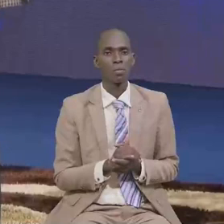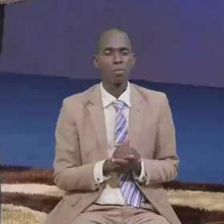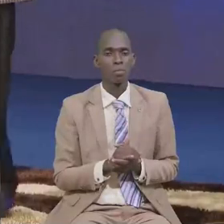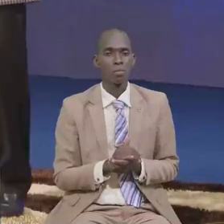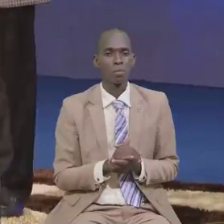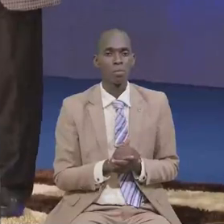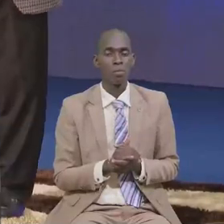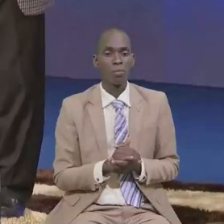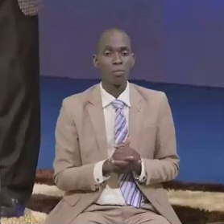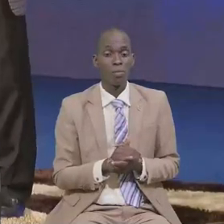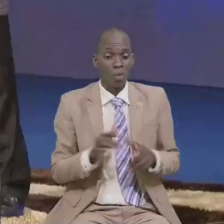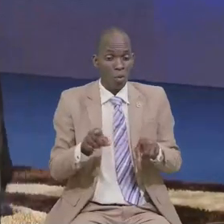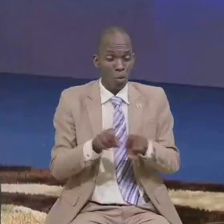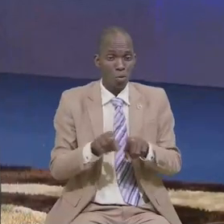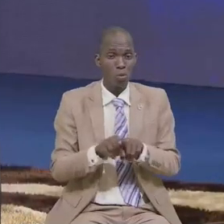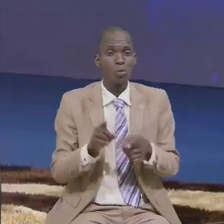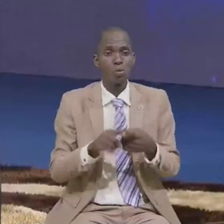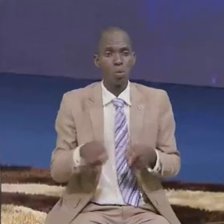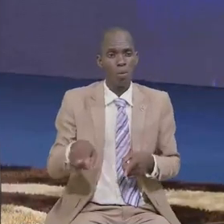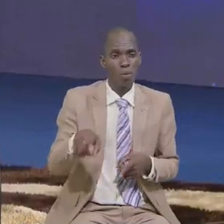de Dieu.